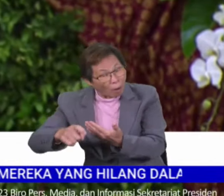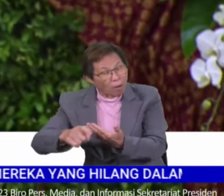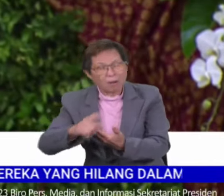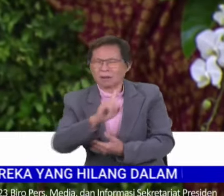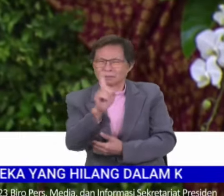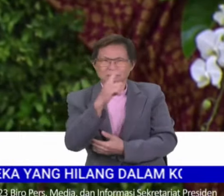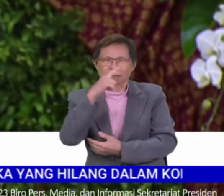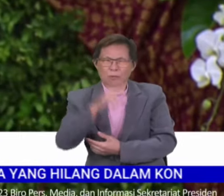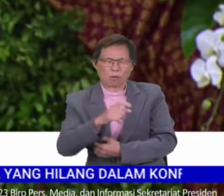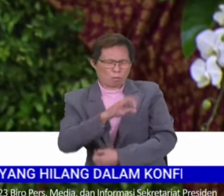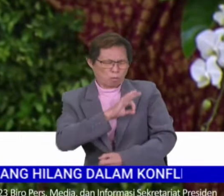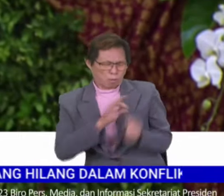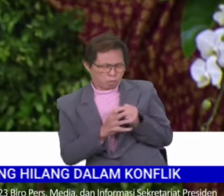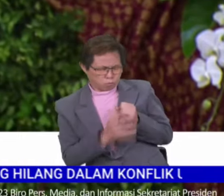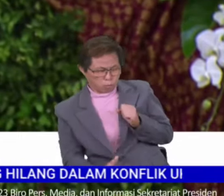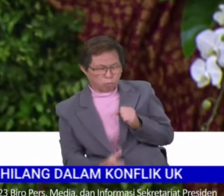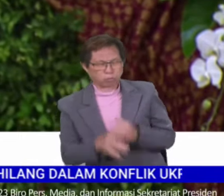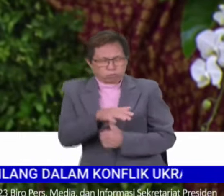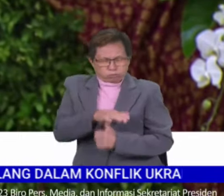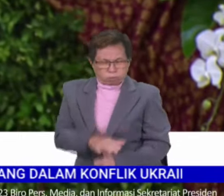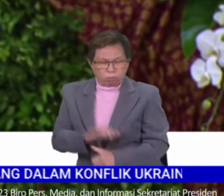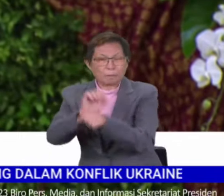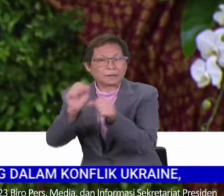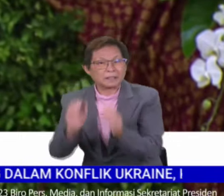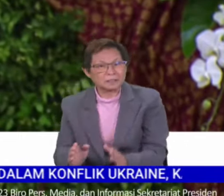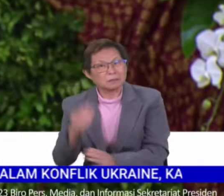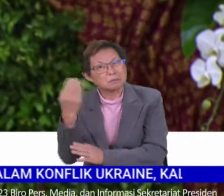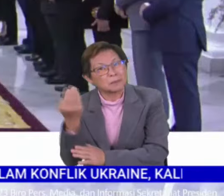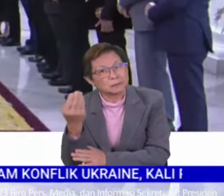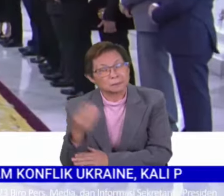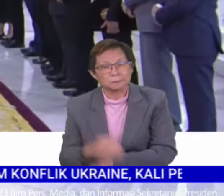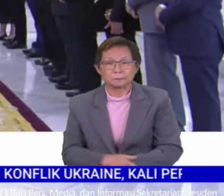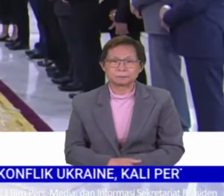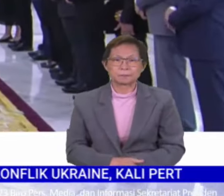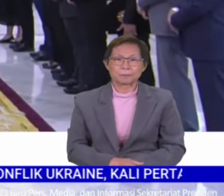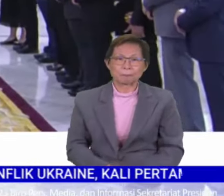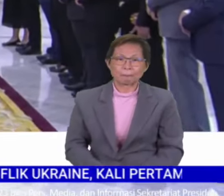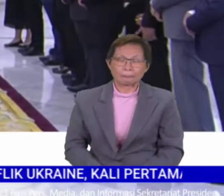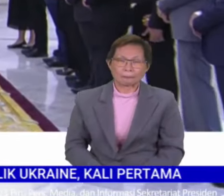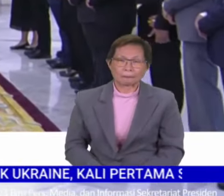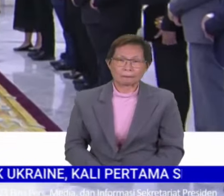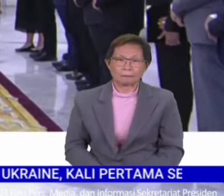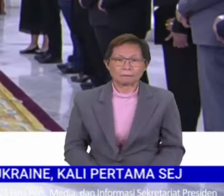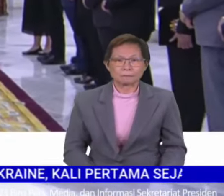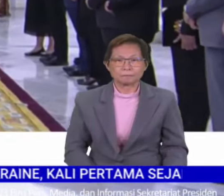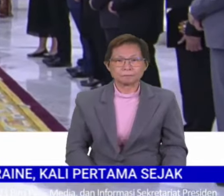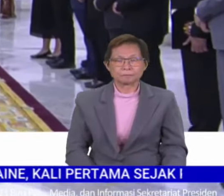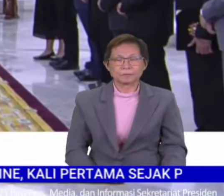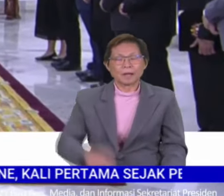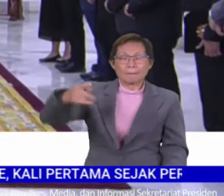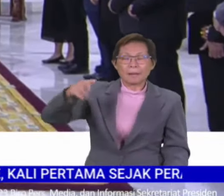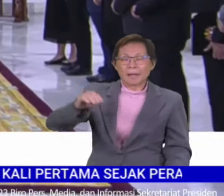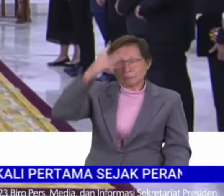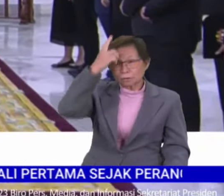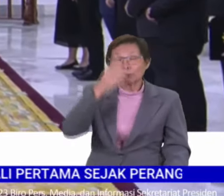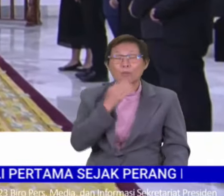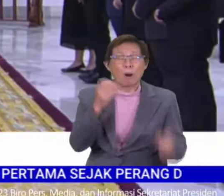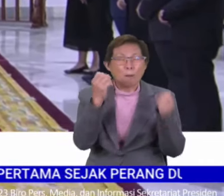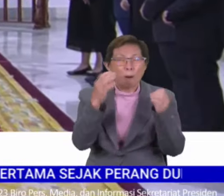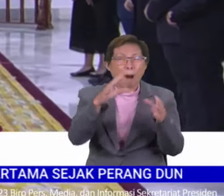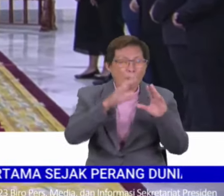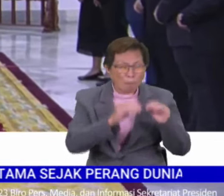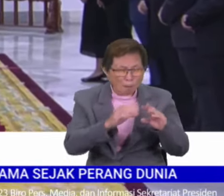keuntungan berlebihan untuk menekan pekerja di peringkat bawahan. Hidup dalam keadaan Tambah Perdana Menteri, banyak